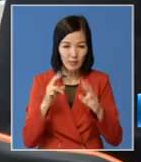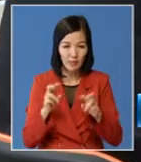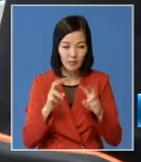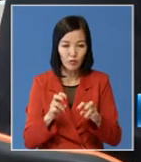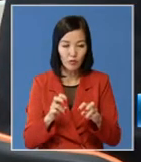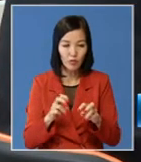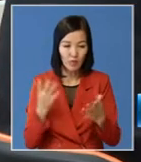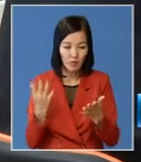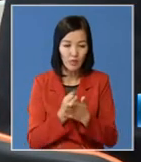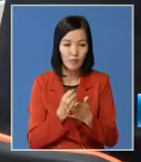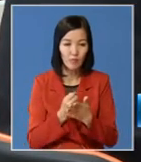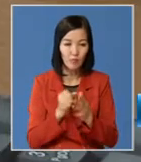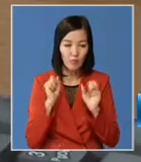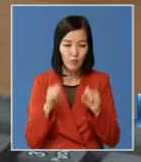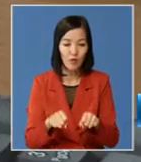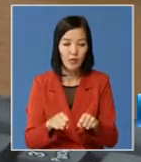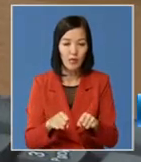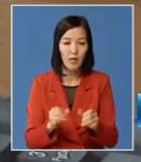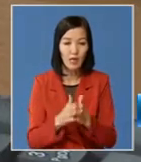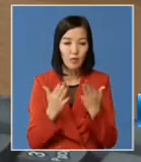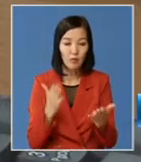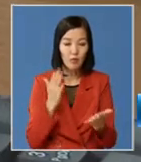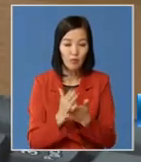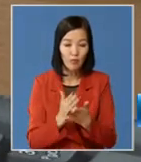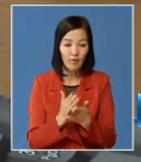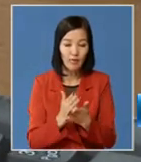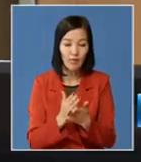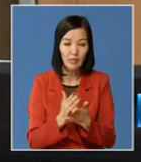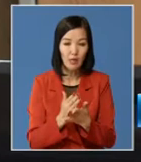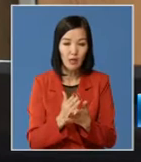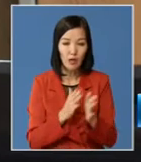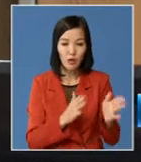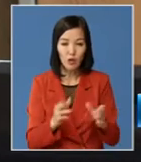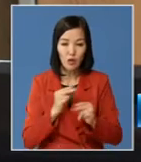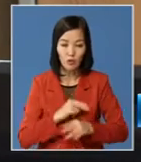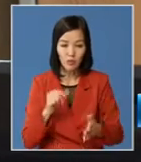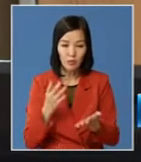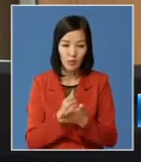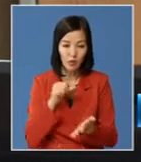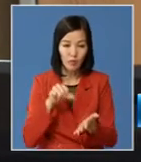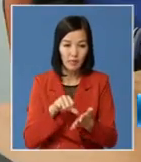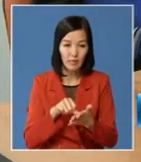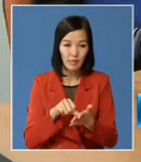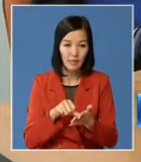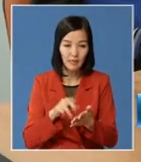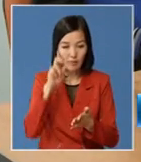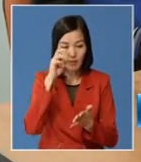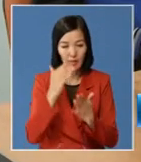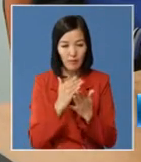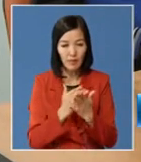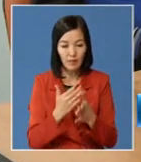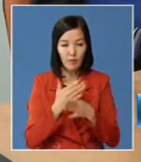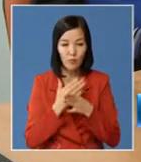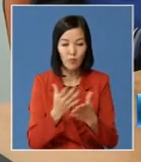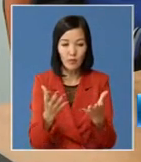үшін таптырмас мүмкіндік. Яғни қолында дипломы бар жастар тұрақты жұмысқа орналасады. Мемлекеттік бағдарламаның шарапатын көргеннің бірі